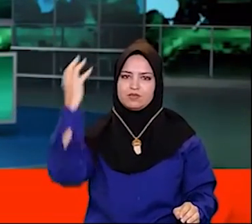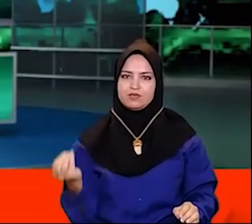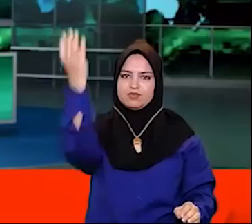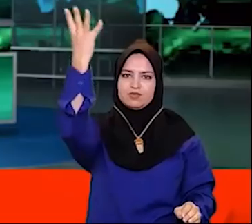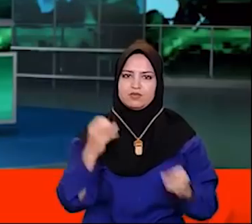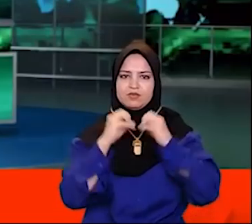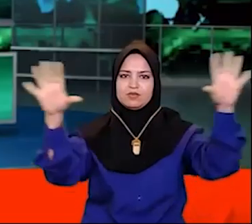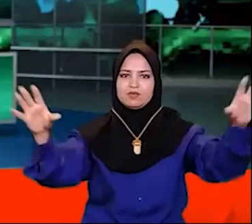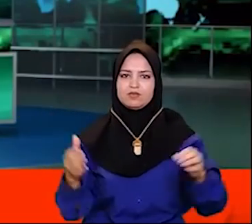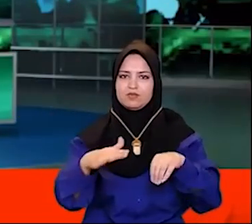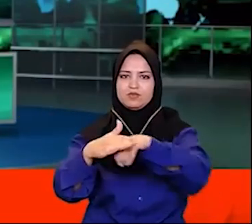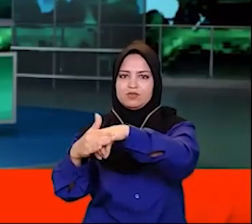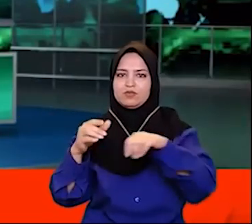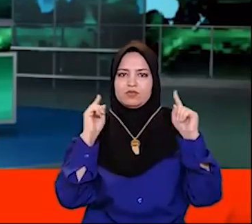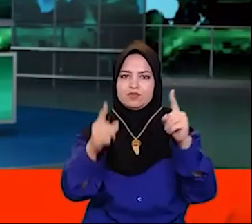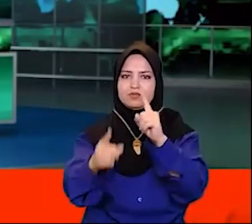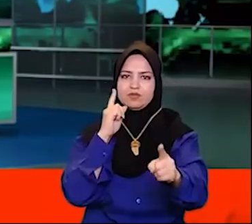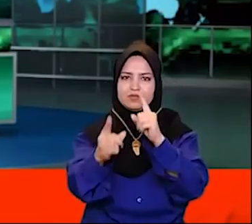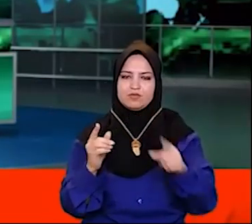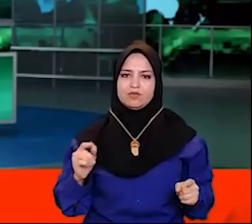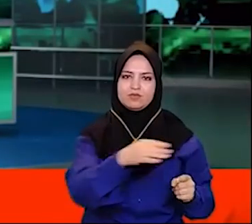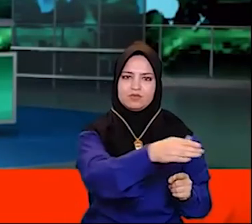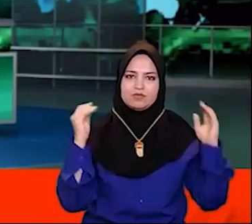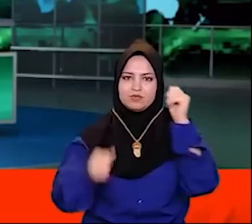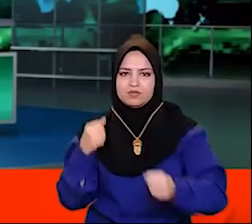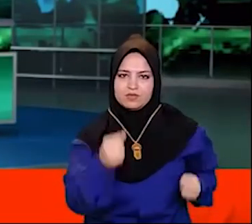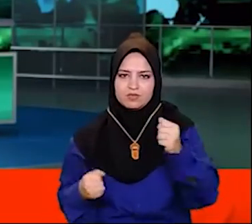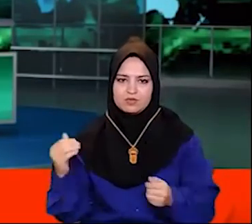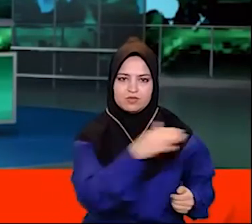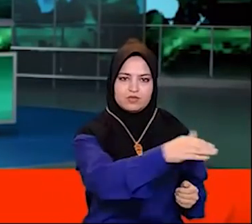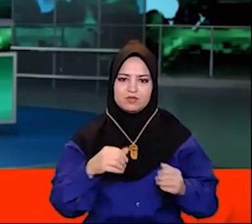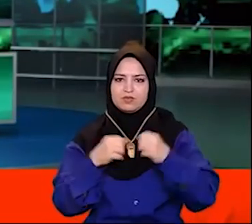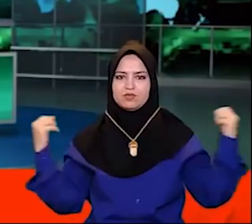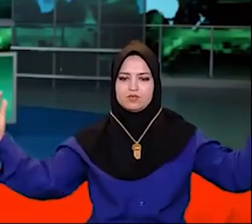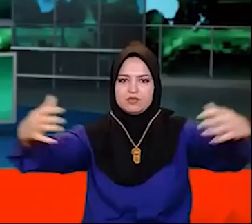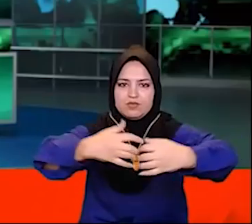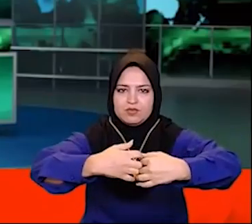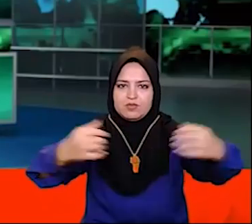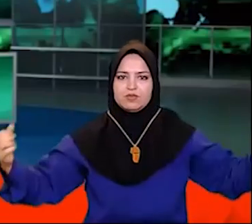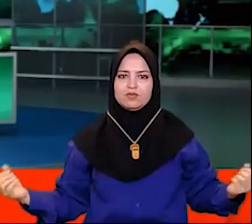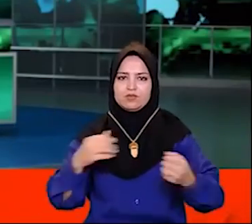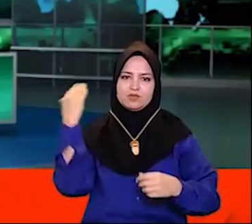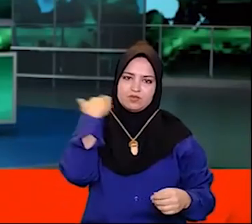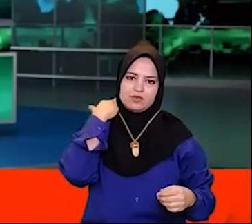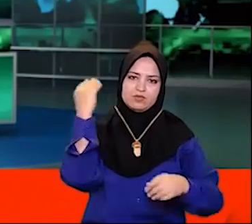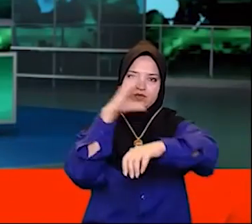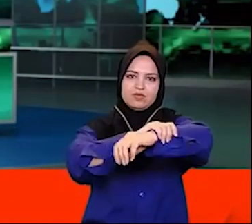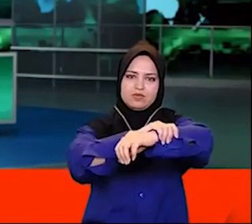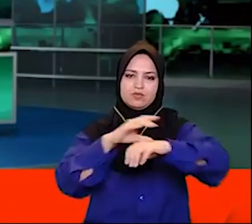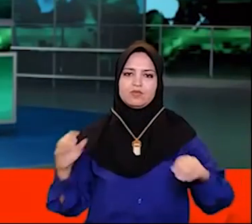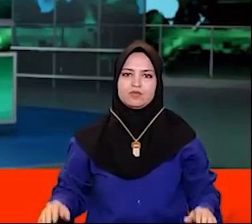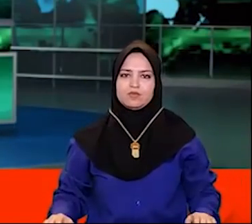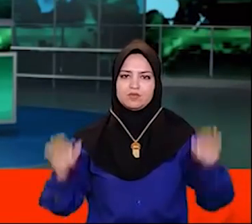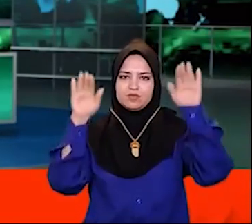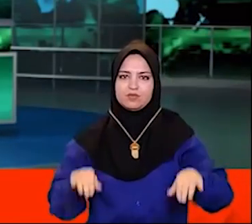شد. فیفا نیز اعلام کرد برخورد بازیکنان با داور در هر صورت حتی شادی بعد از گل جرم بوده و پیگرد قانونی